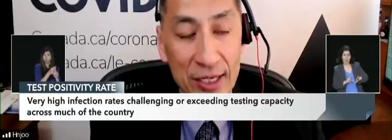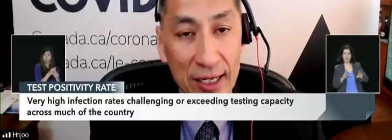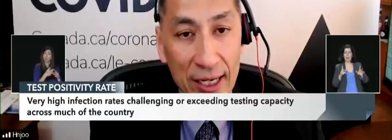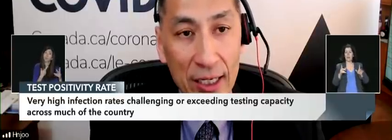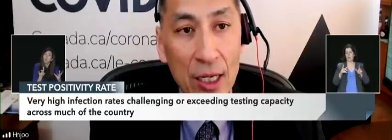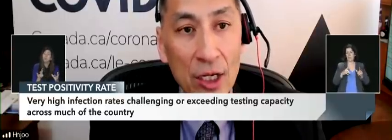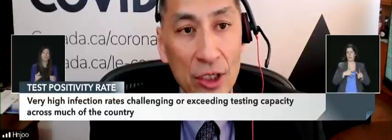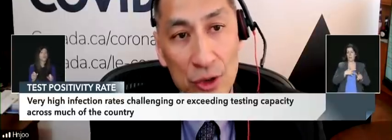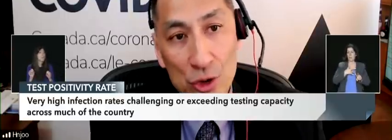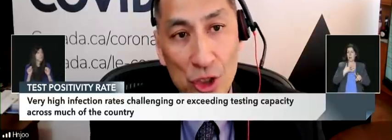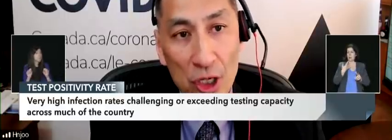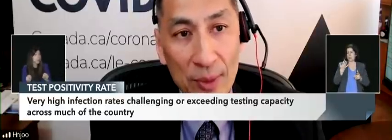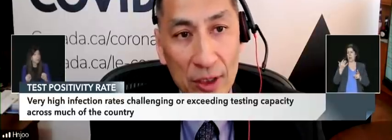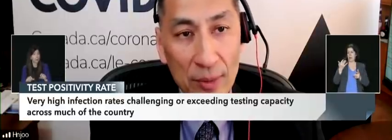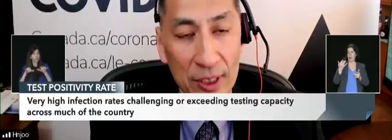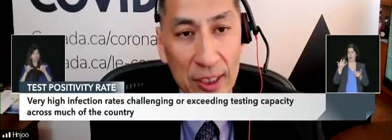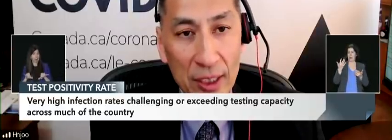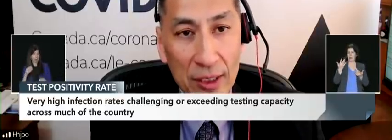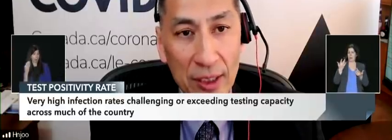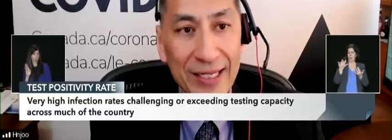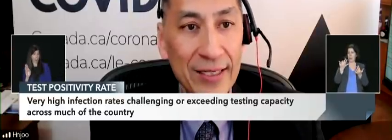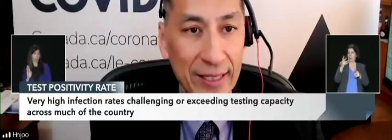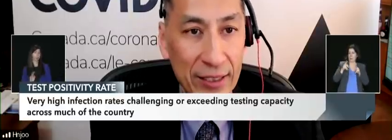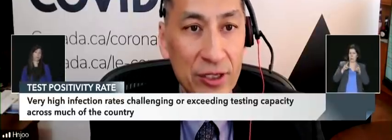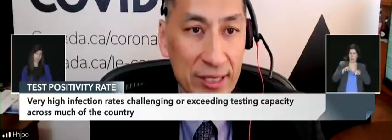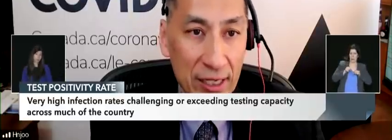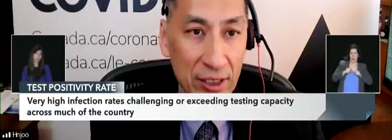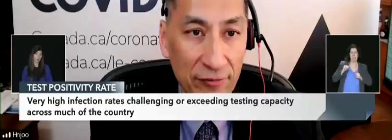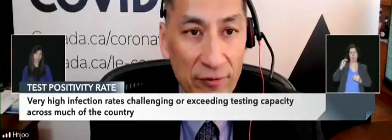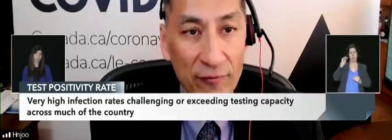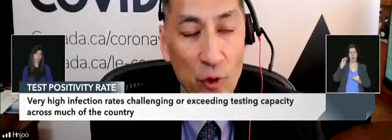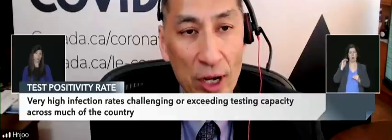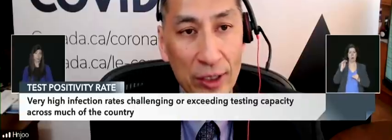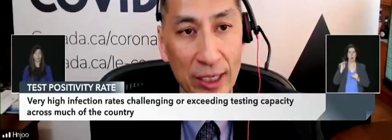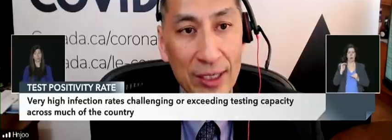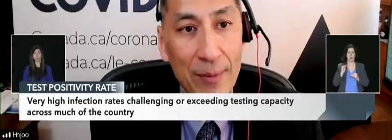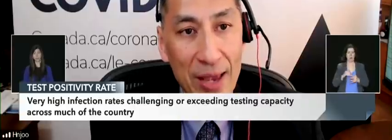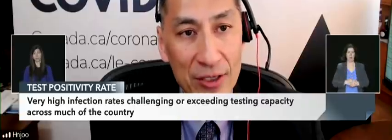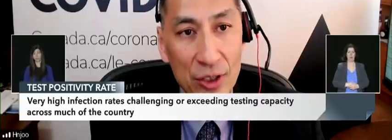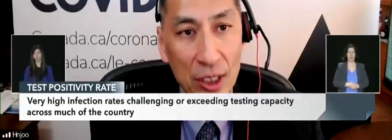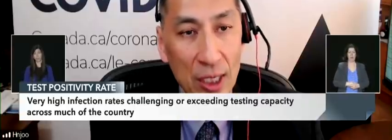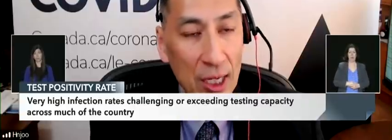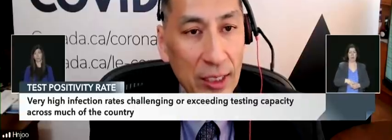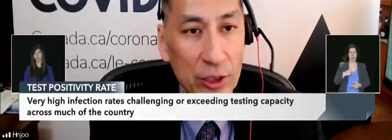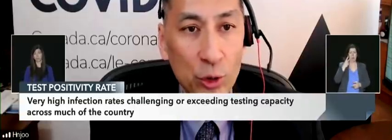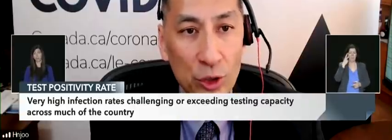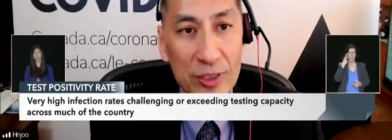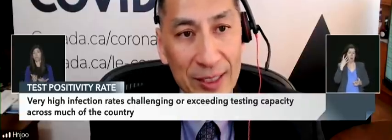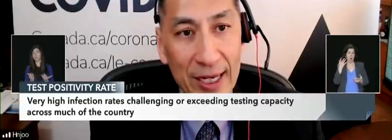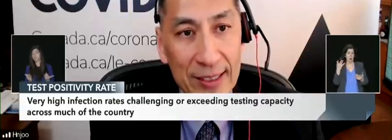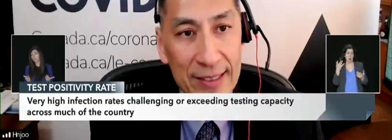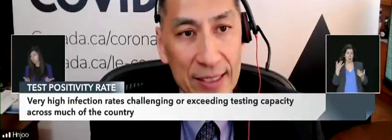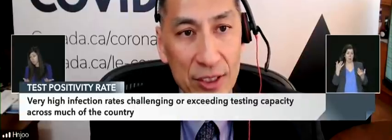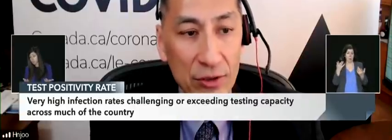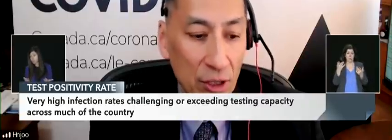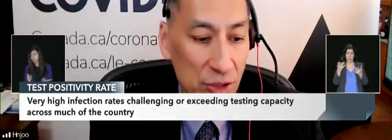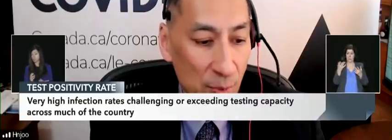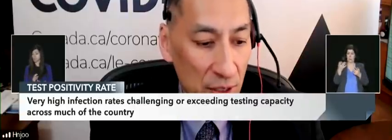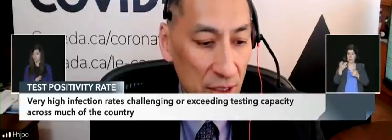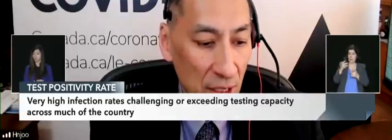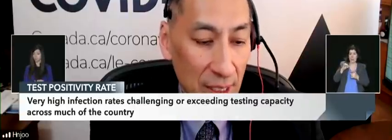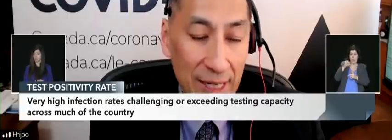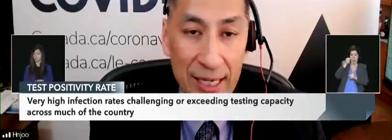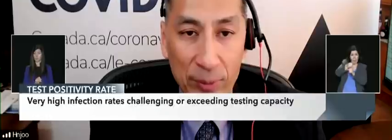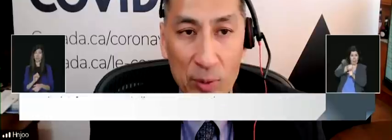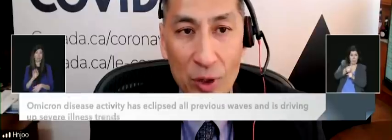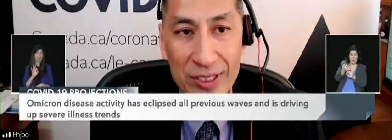cas signalés que toujours comme un indicateur tardif, on va voir un impact sur les taux d'hospitalisation.